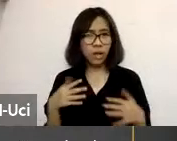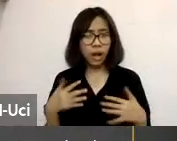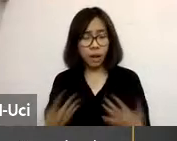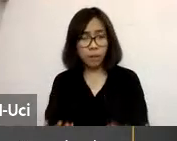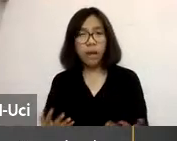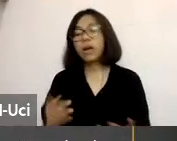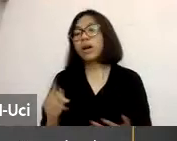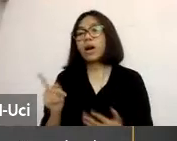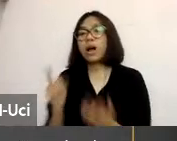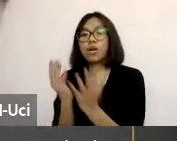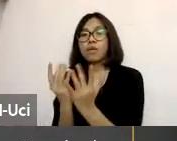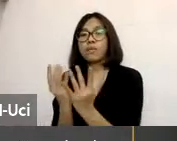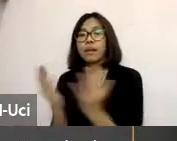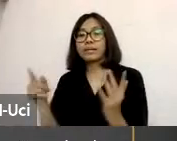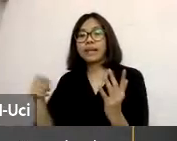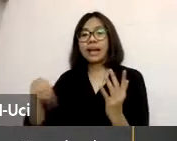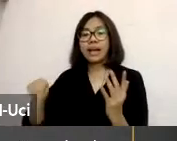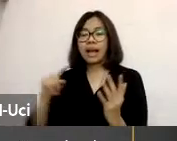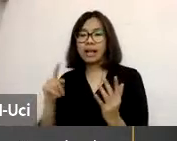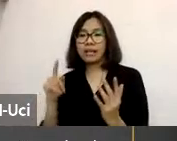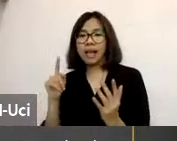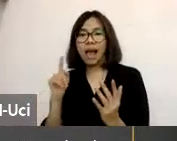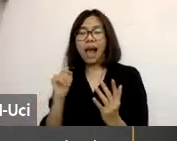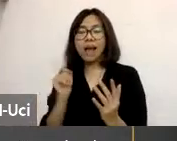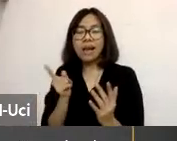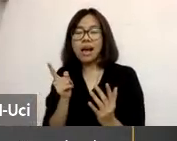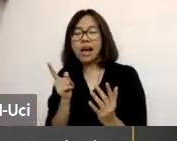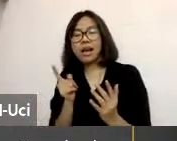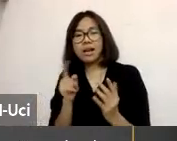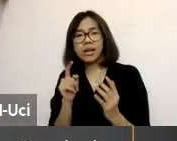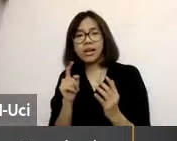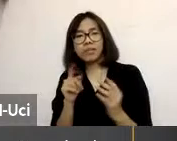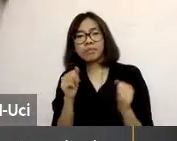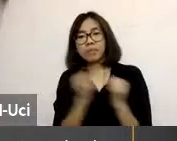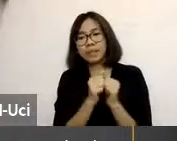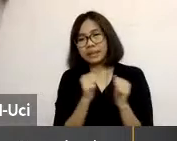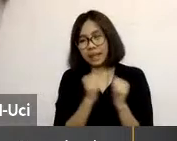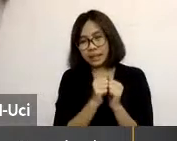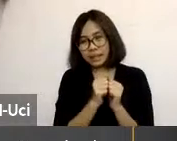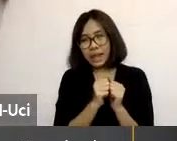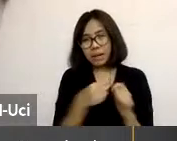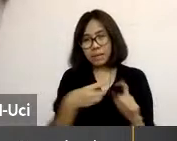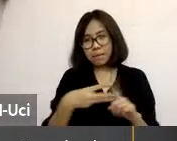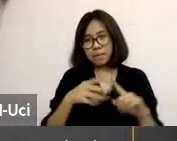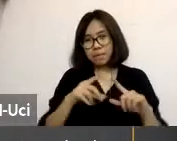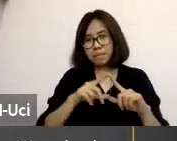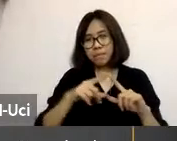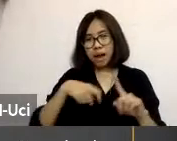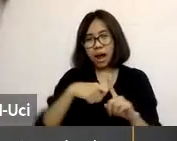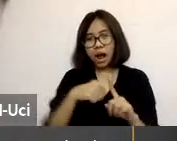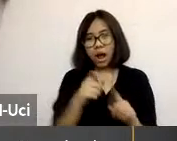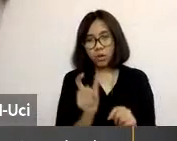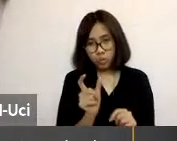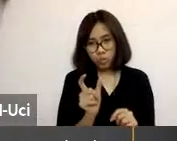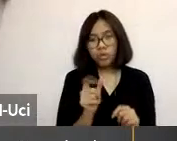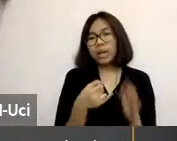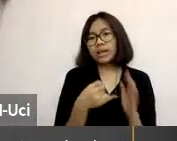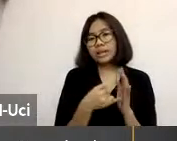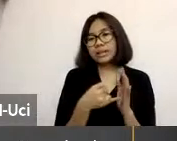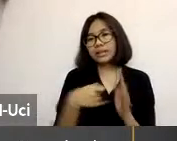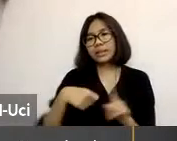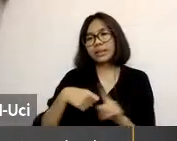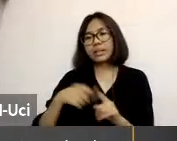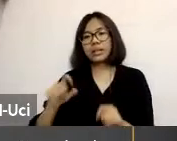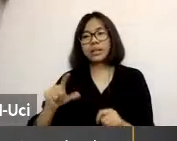menghadapi suatu perjanjian yang apa perjanjian baku yang klausula nya itu